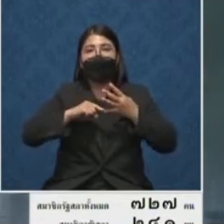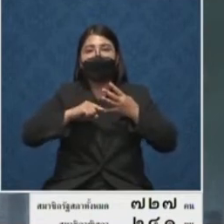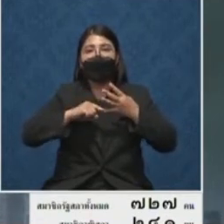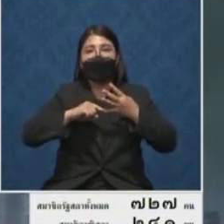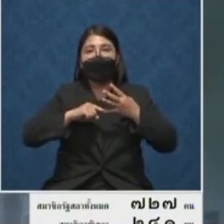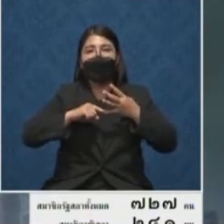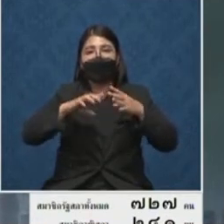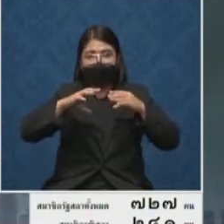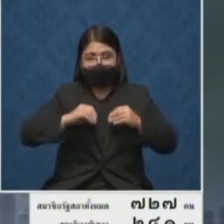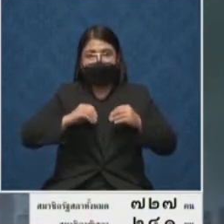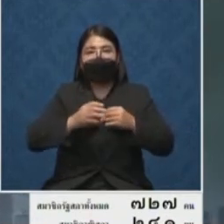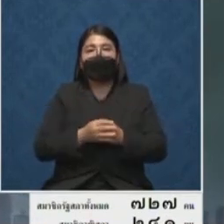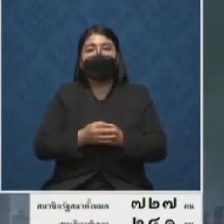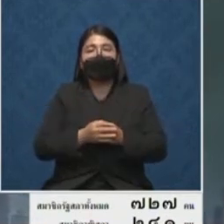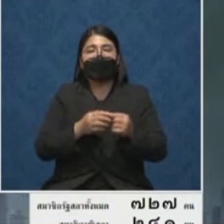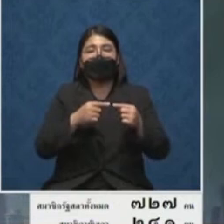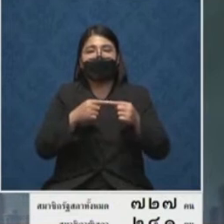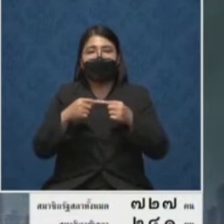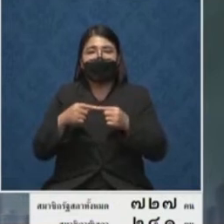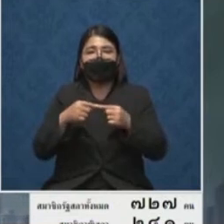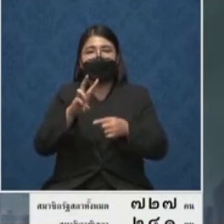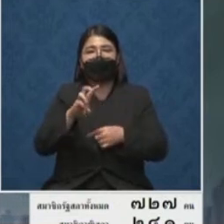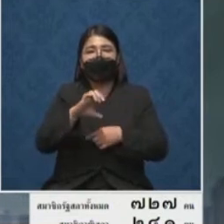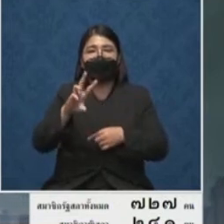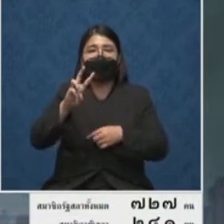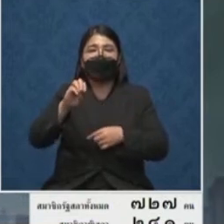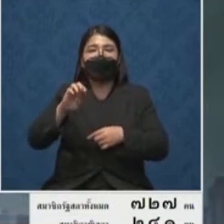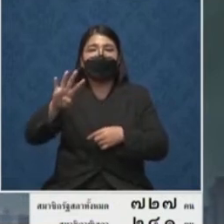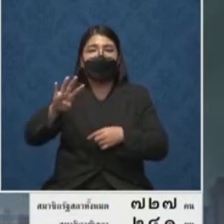3รับหลักการและ4รับหลักการครับ